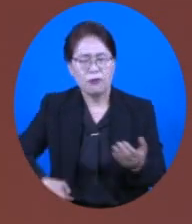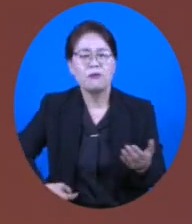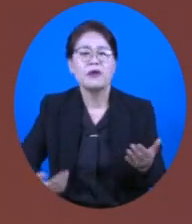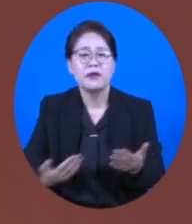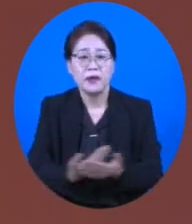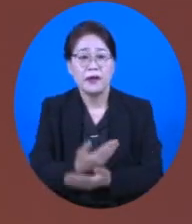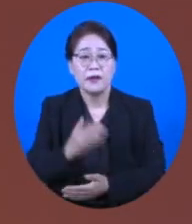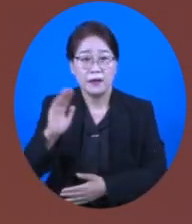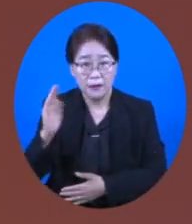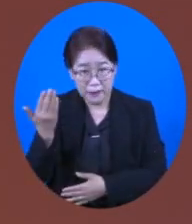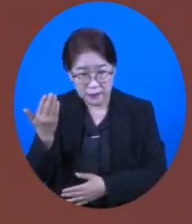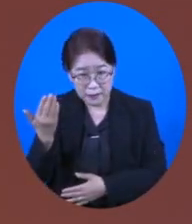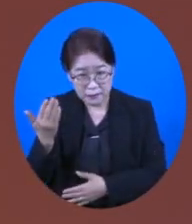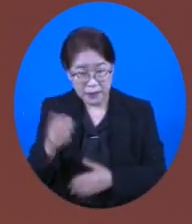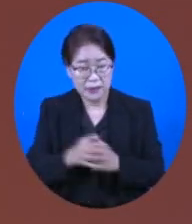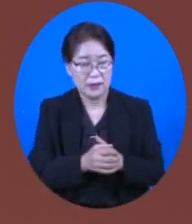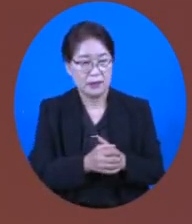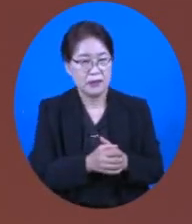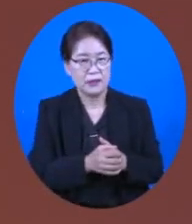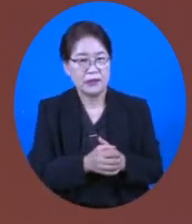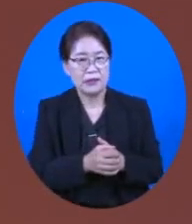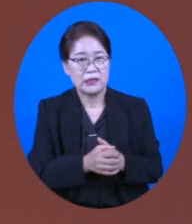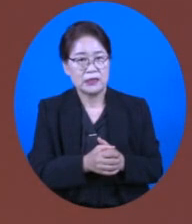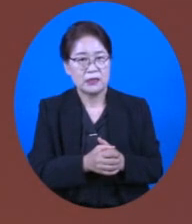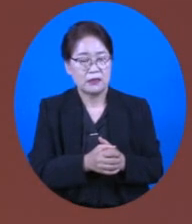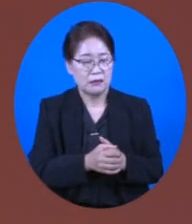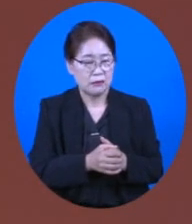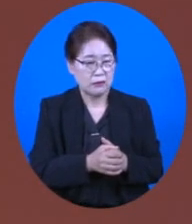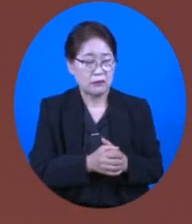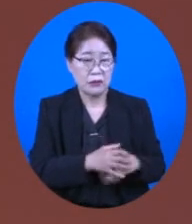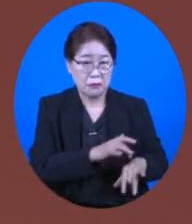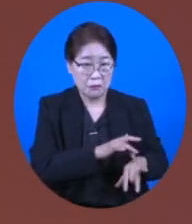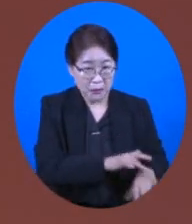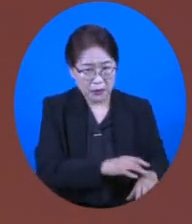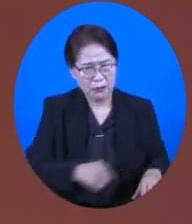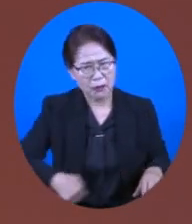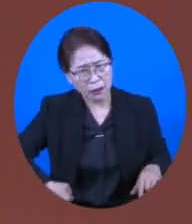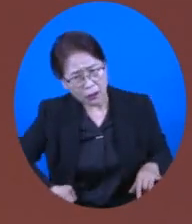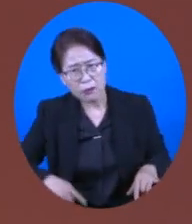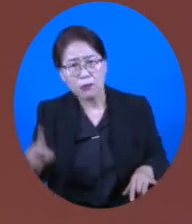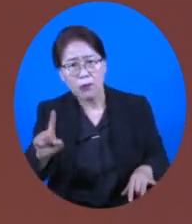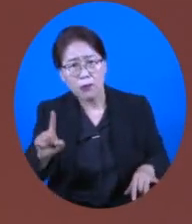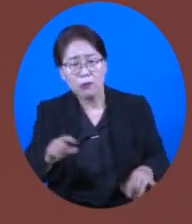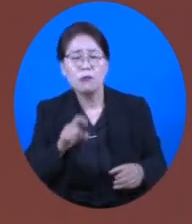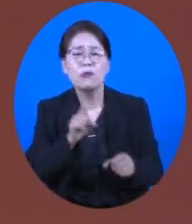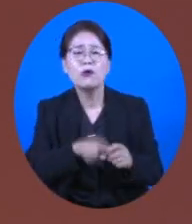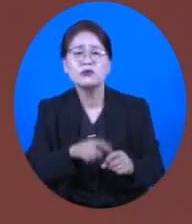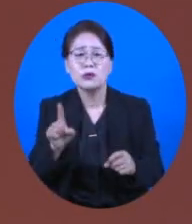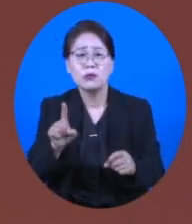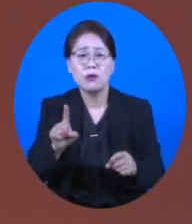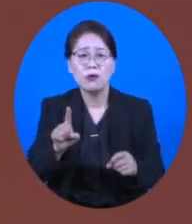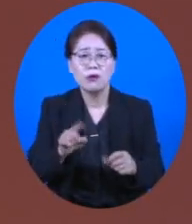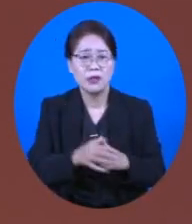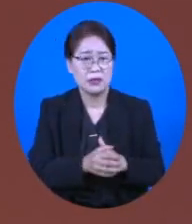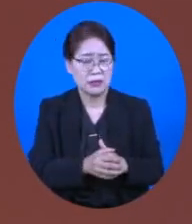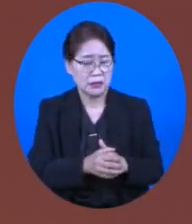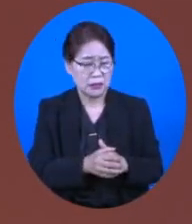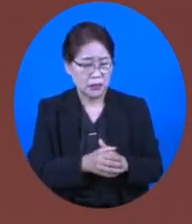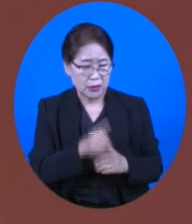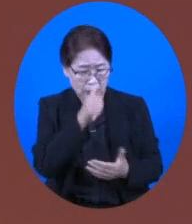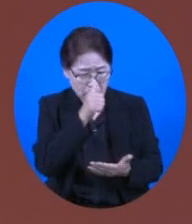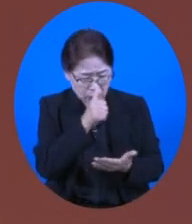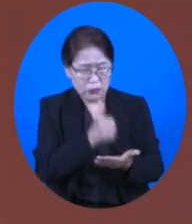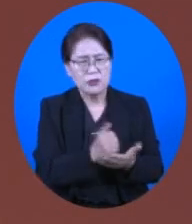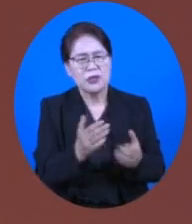있어요. 그런데 이 죄책감을 가져다 주는 것은 뭐예요? 목적이 뭐냐 그러면 그 죄로